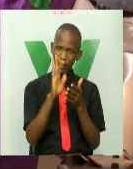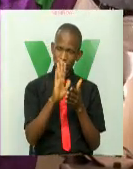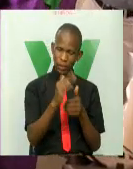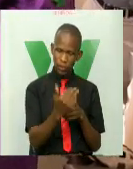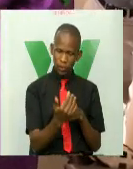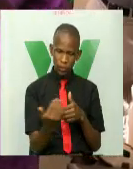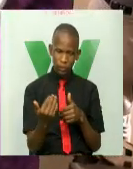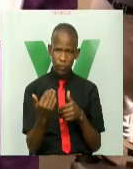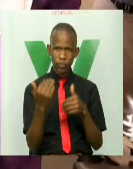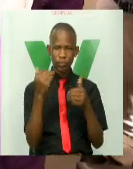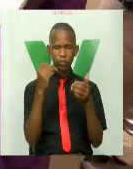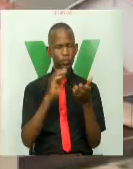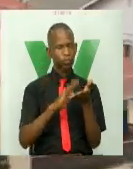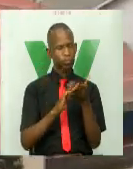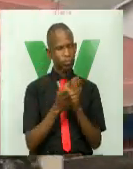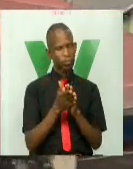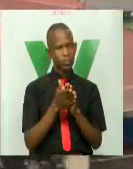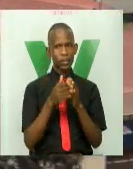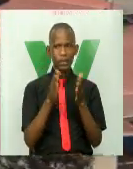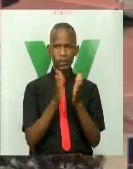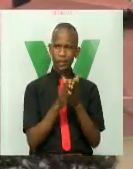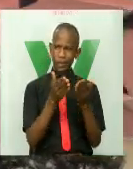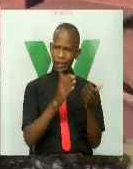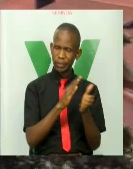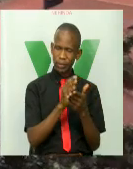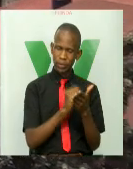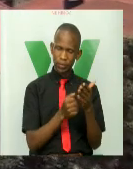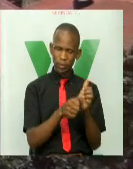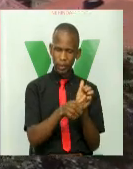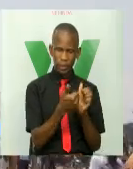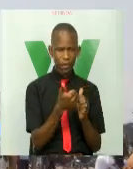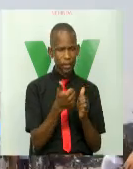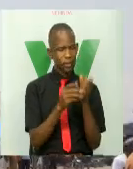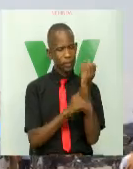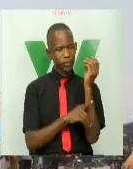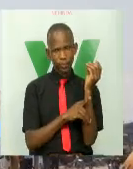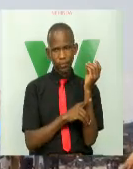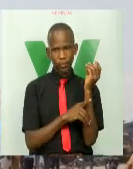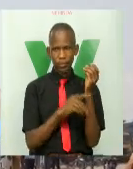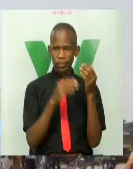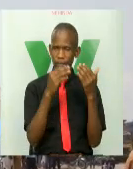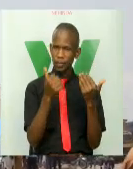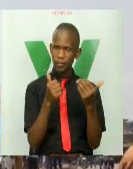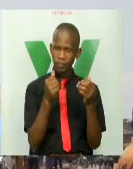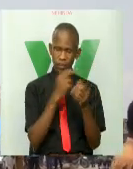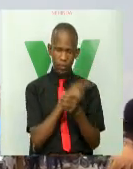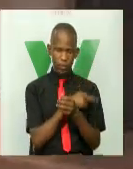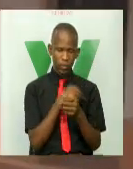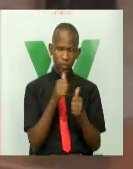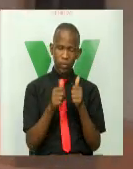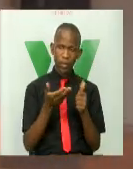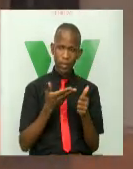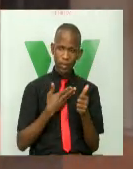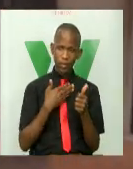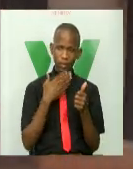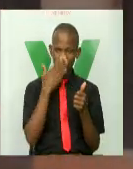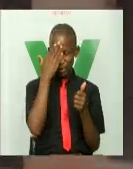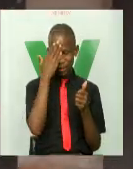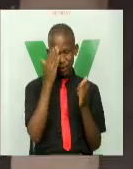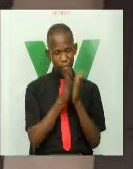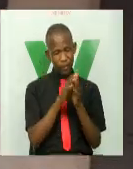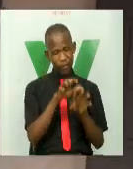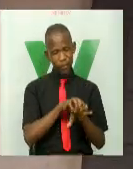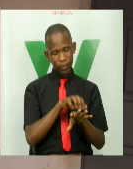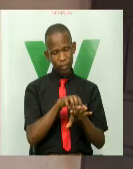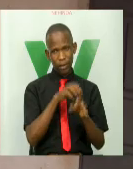nibaza kwitwa endwara ezindi. Omu marwariro agu tugiiremu omu disitulikiti ya Mbarara, Rwampara na Kiruhura, amarwariro